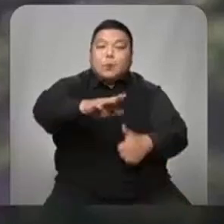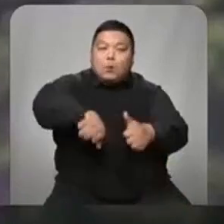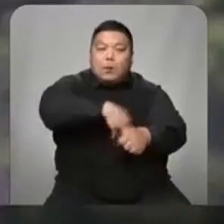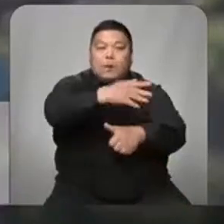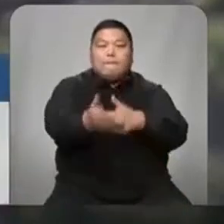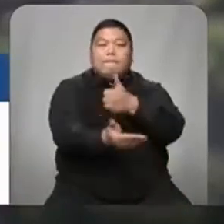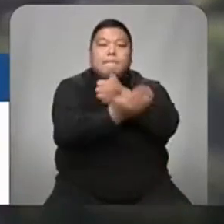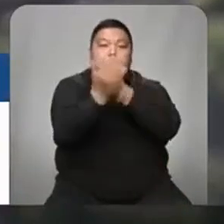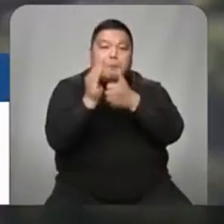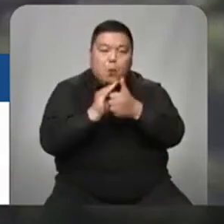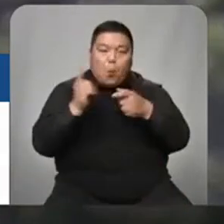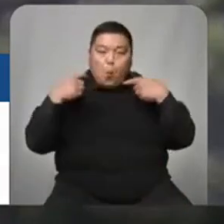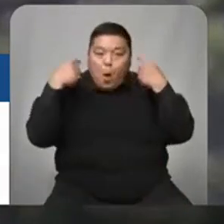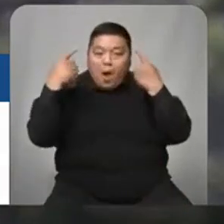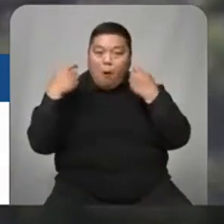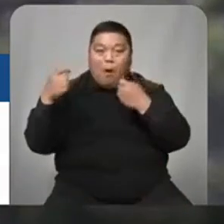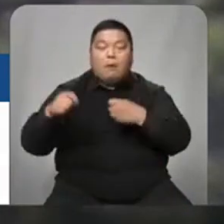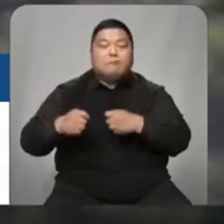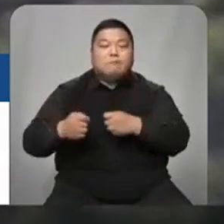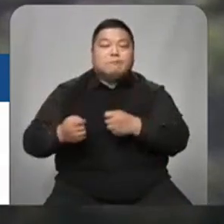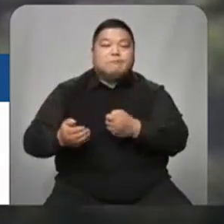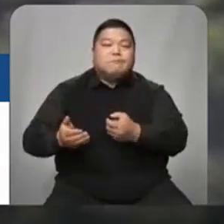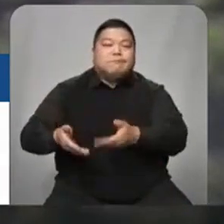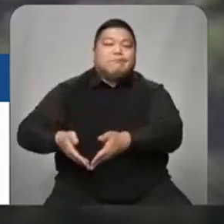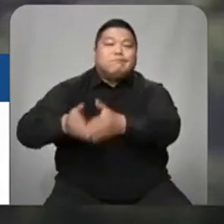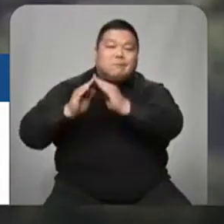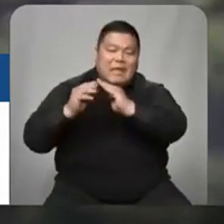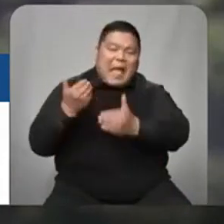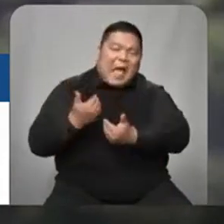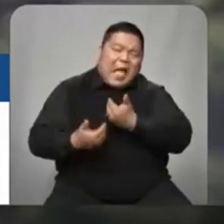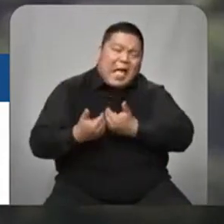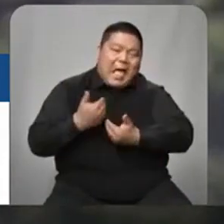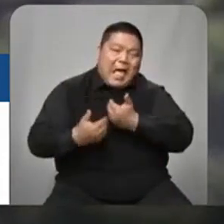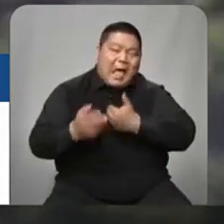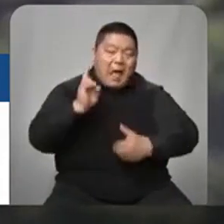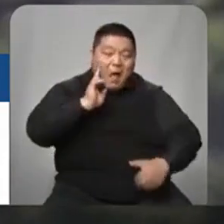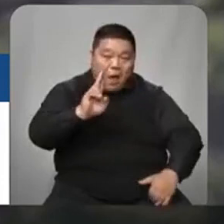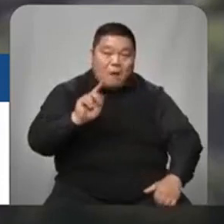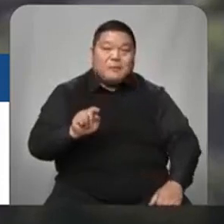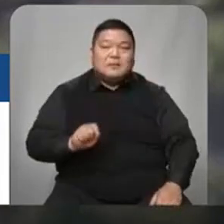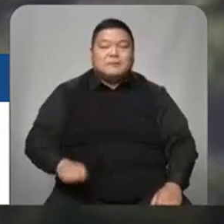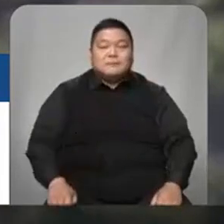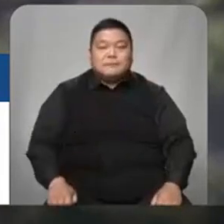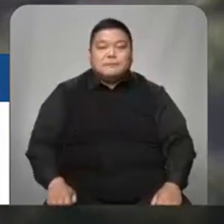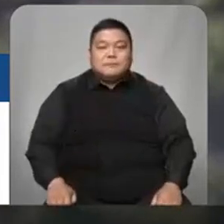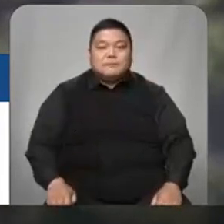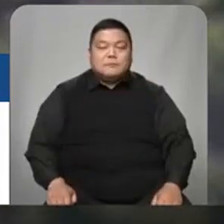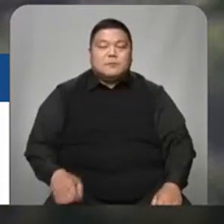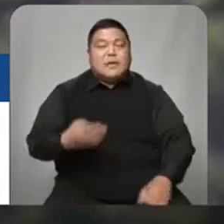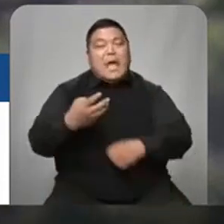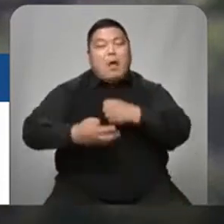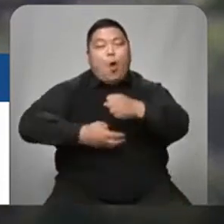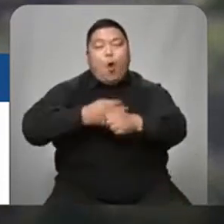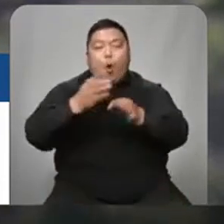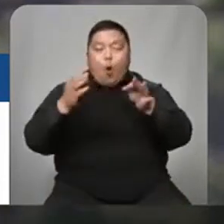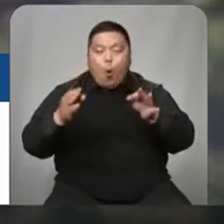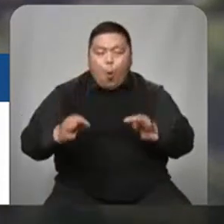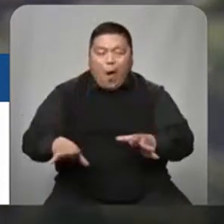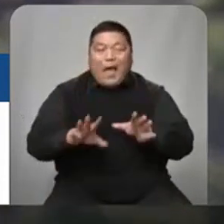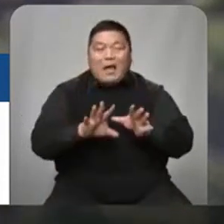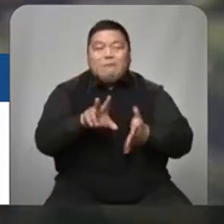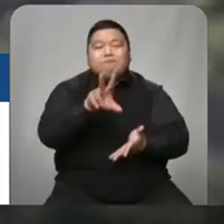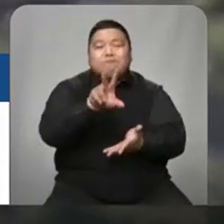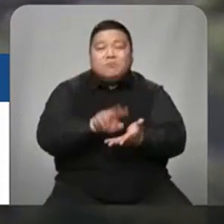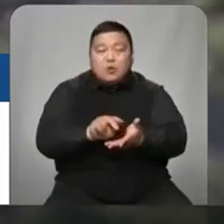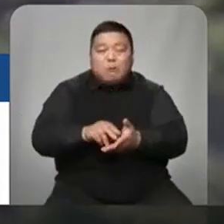환경보존과 관광개발 등 많은 갈등을 겪어왔습니다. 지난 40년 가까이